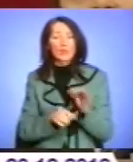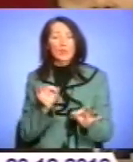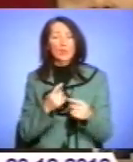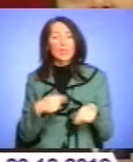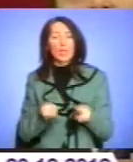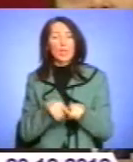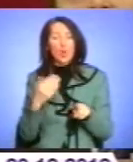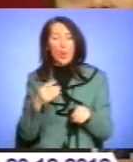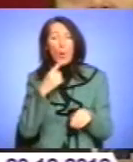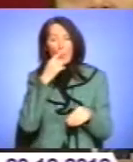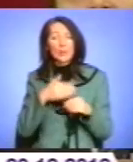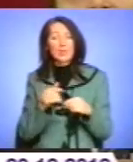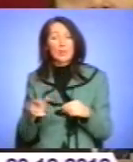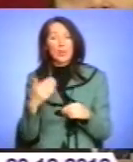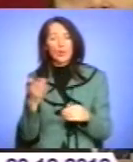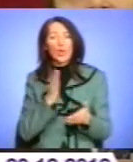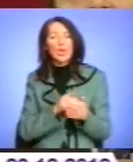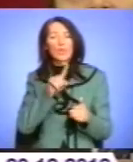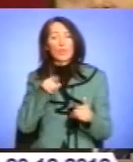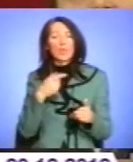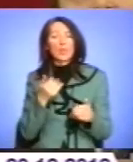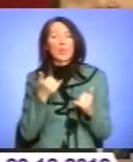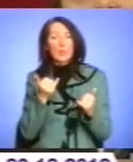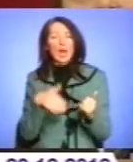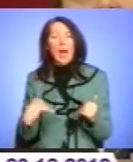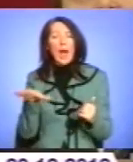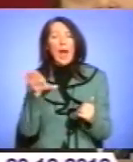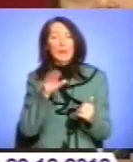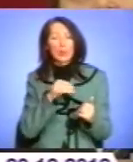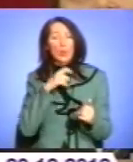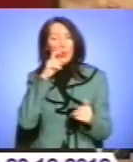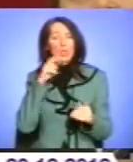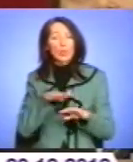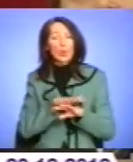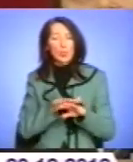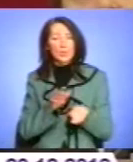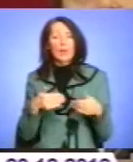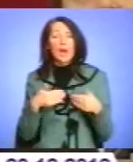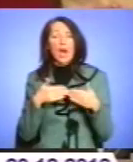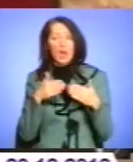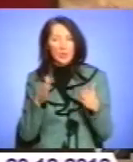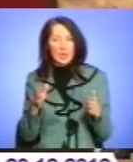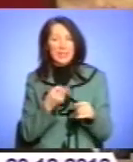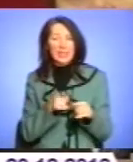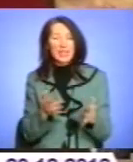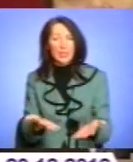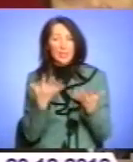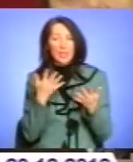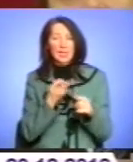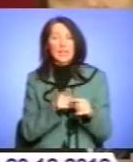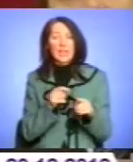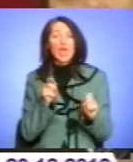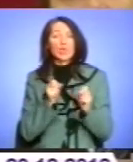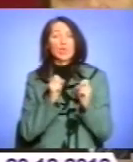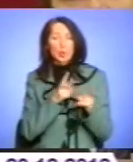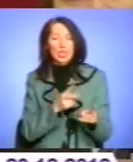є викликом для всього українського суспільства. Розкрити цей злочин є питанням